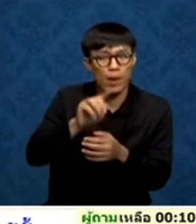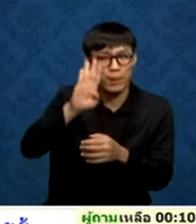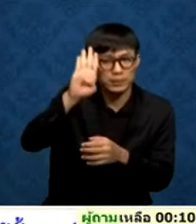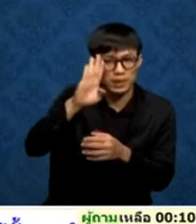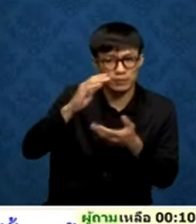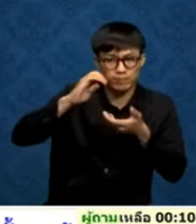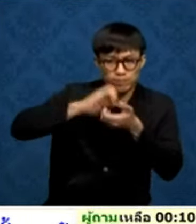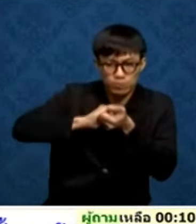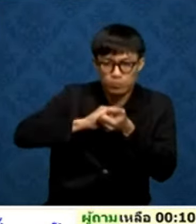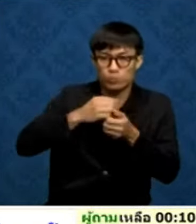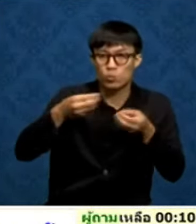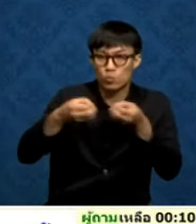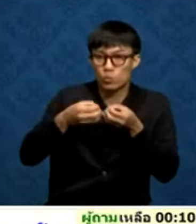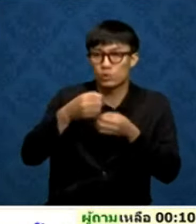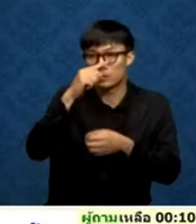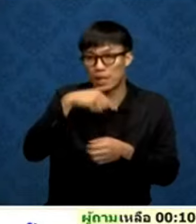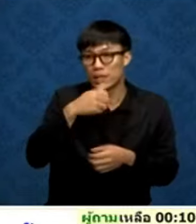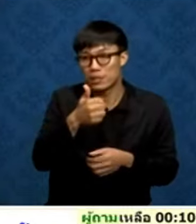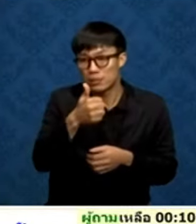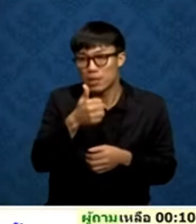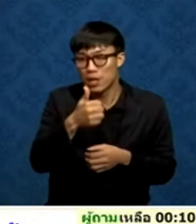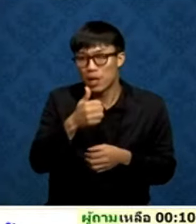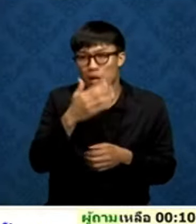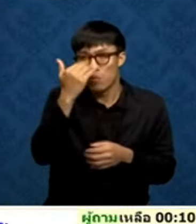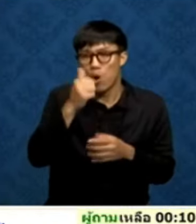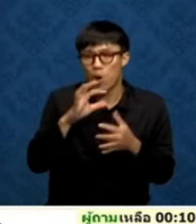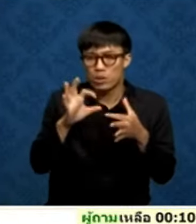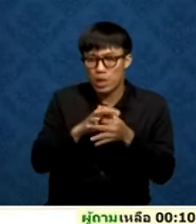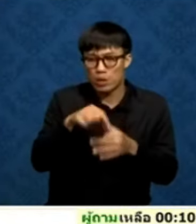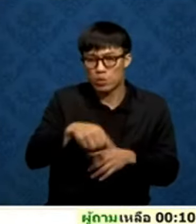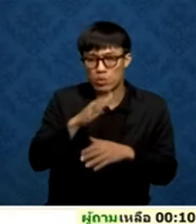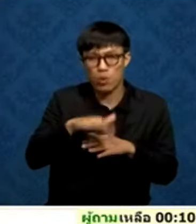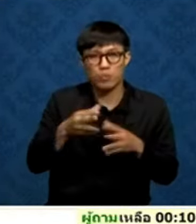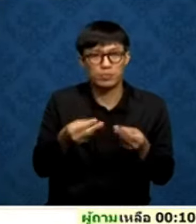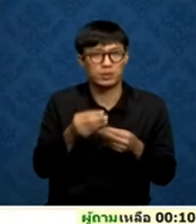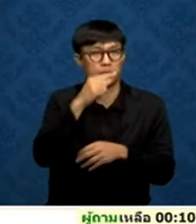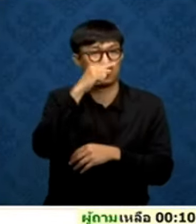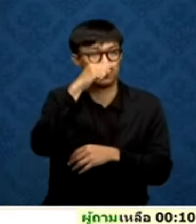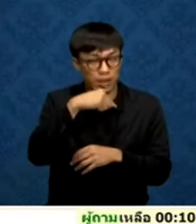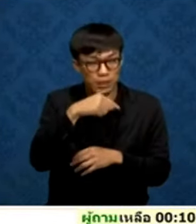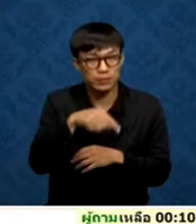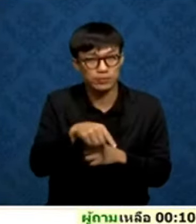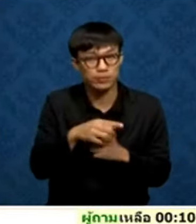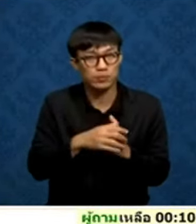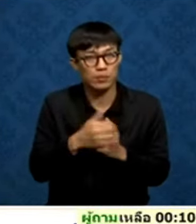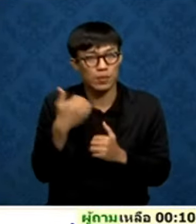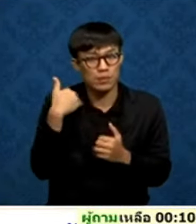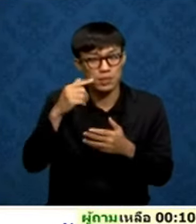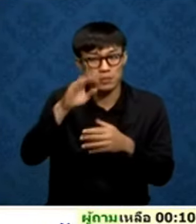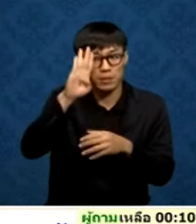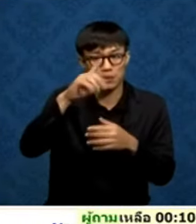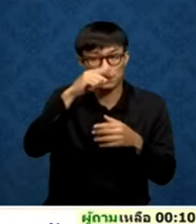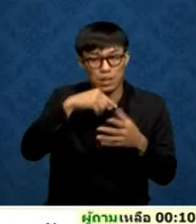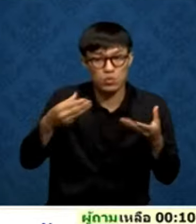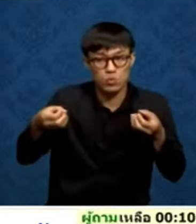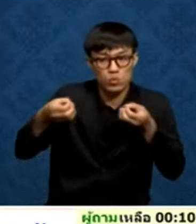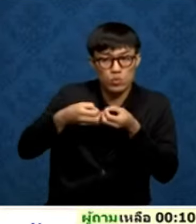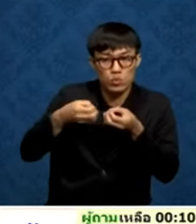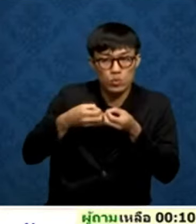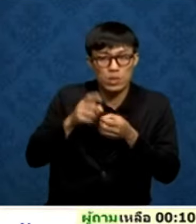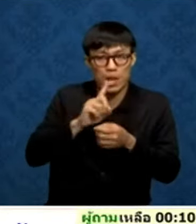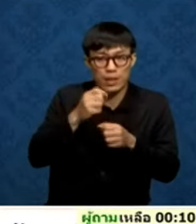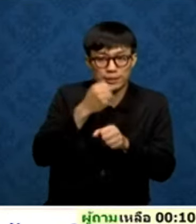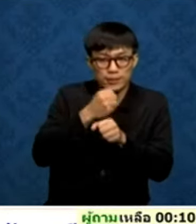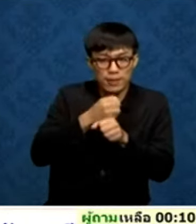ได้ไหมวันนี้ก็มีการคุยกันว่าจะได้ไหมประมาณสัก70-30หรือ3565มีบริษัทไทยร่วมทุนในสิ่งที่จะผลิตอุปก